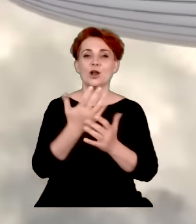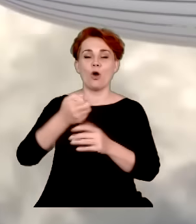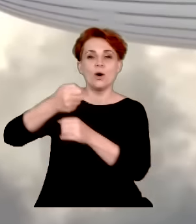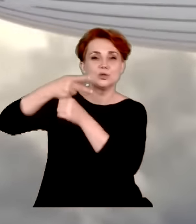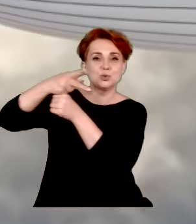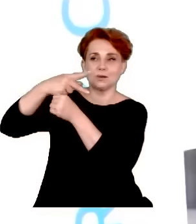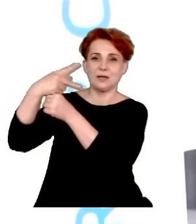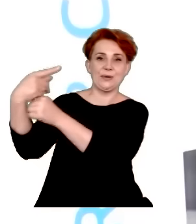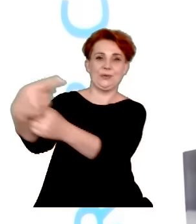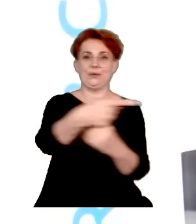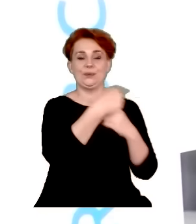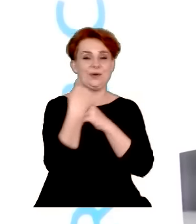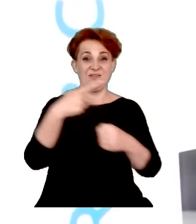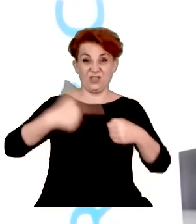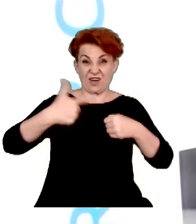80, tylko w 20 dni.